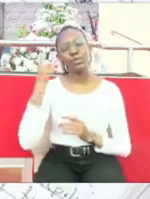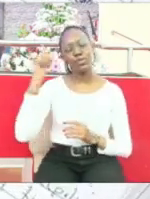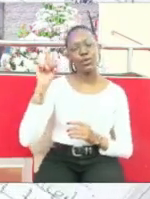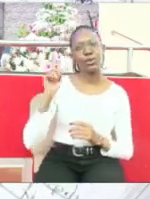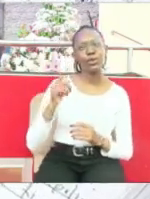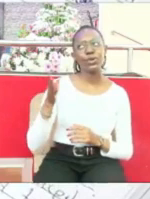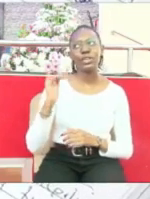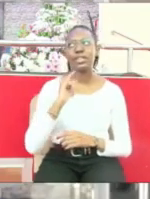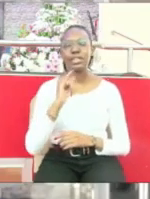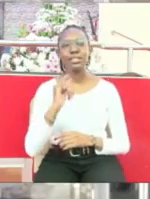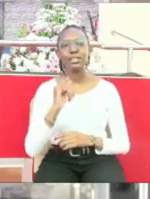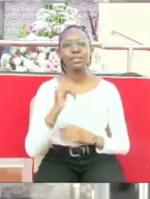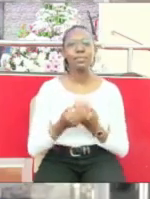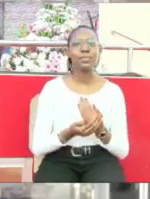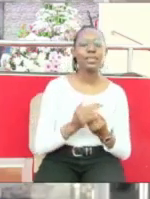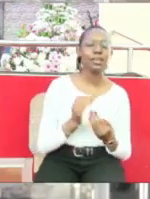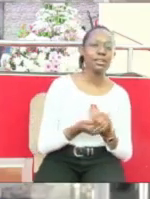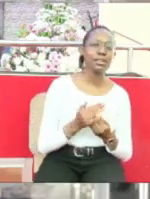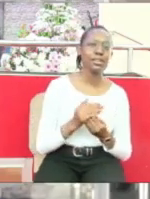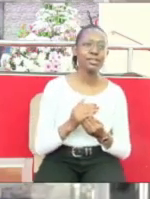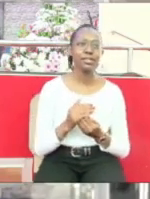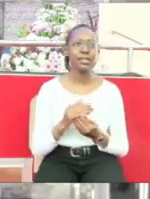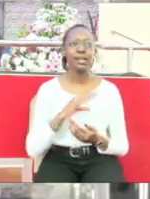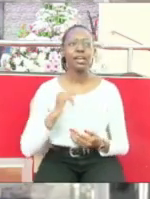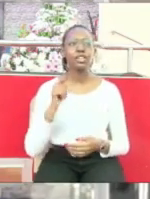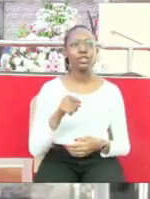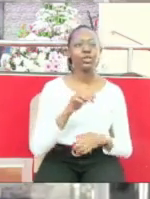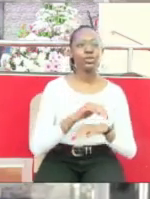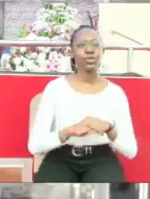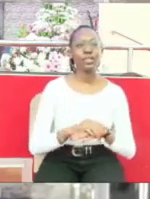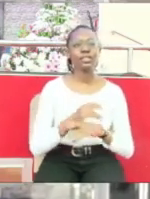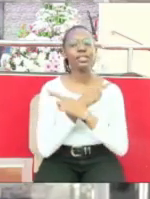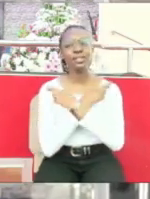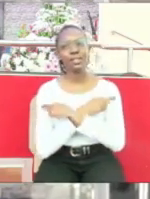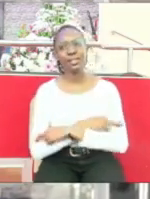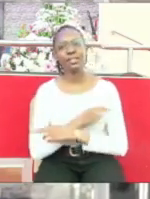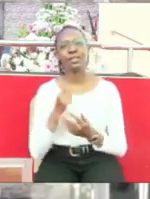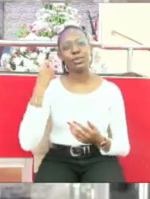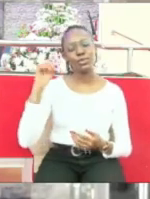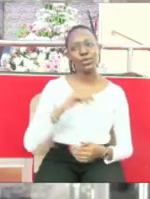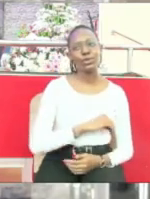humble. Na mnyenyekevu. In heart. Katika moyo. And you will find rest for your soul. Na mtapata pumziko